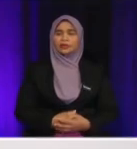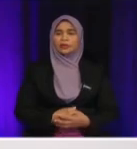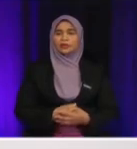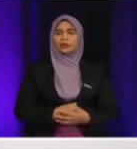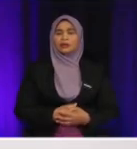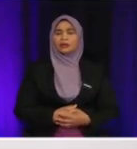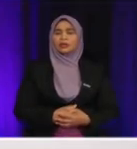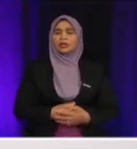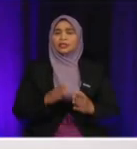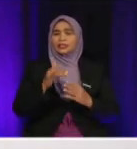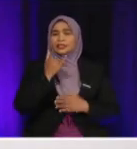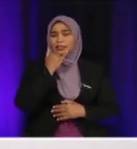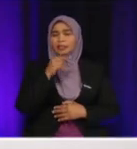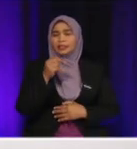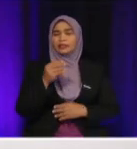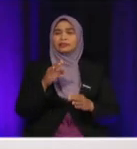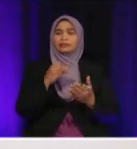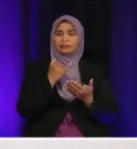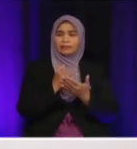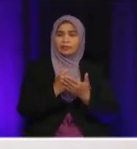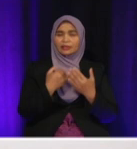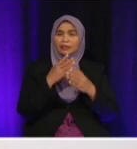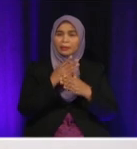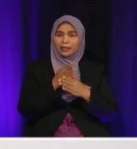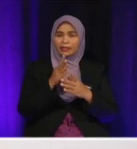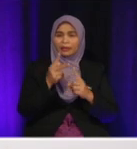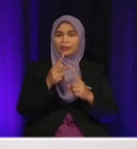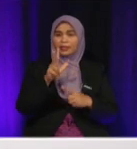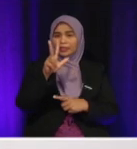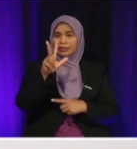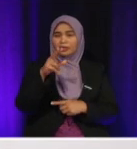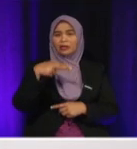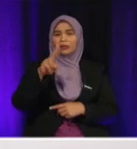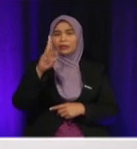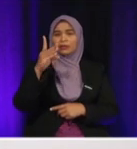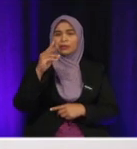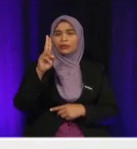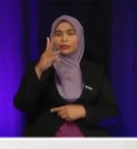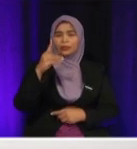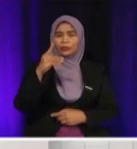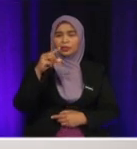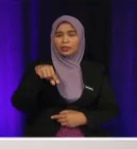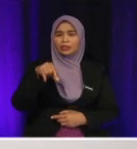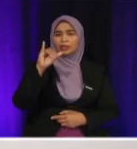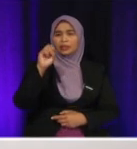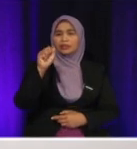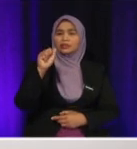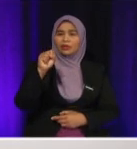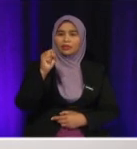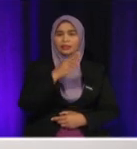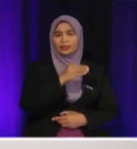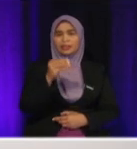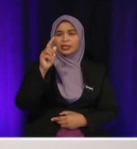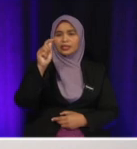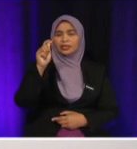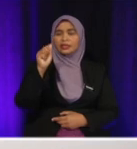hukuman kesalahan jenayah terbahagi kepada tiga, iaitu hudud, qisas dan ta'zir.